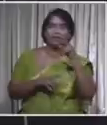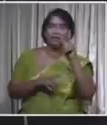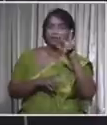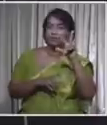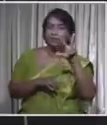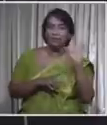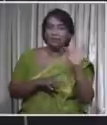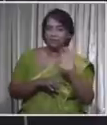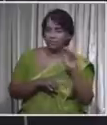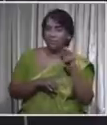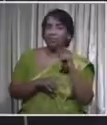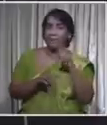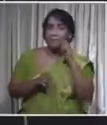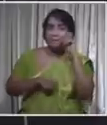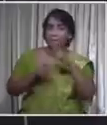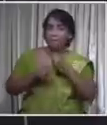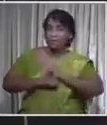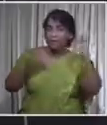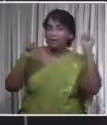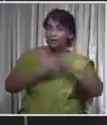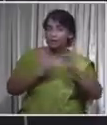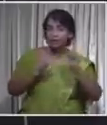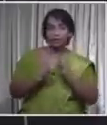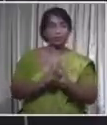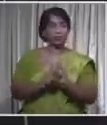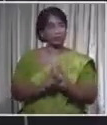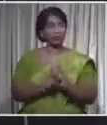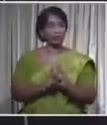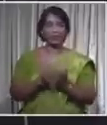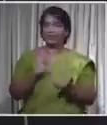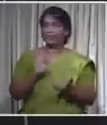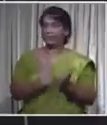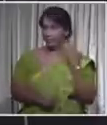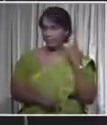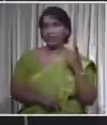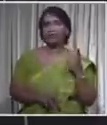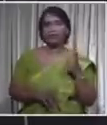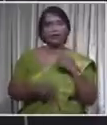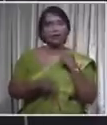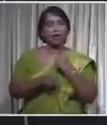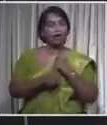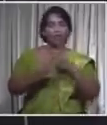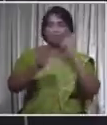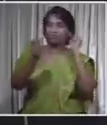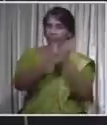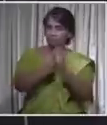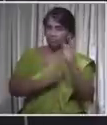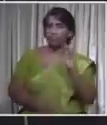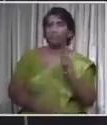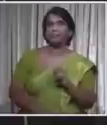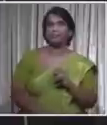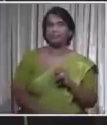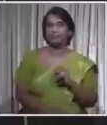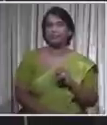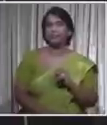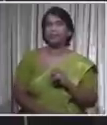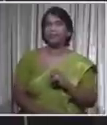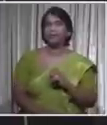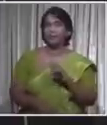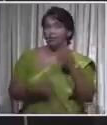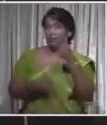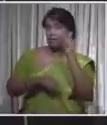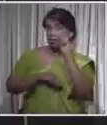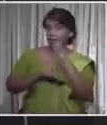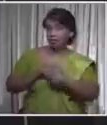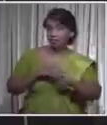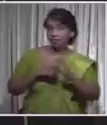වැඩිය මහජන උද්ඝෝෂණය දරුණුයි ආණ්ඩු පෙළලා තිනවා හරි හරියට සංවිධානය